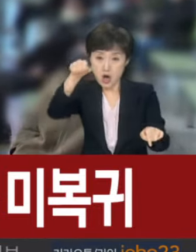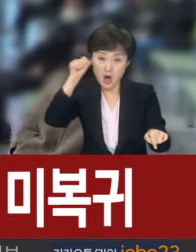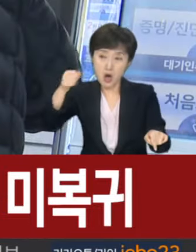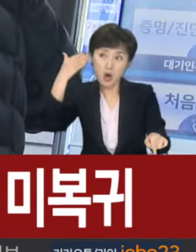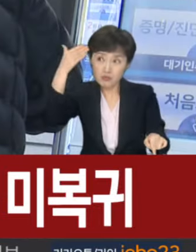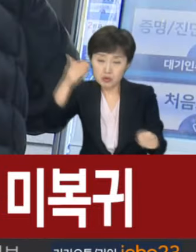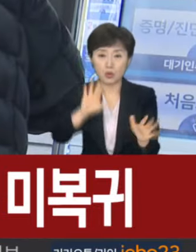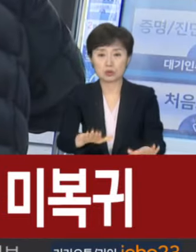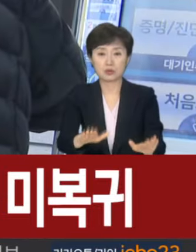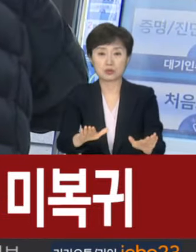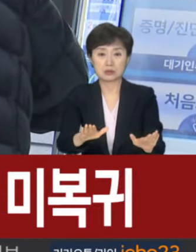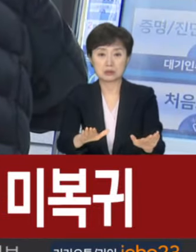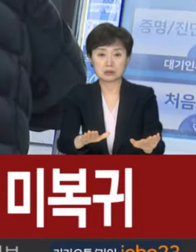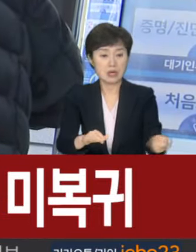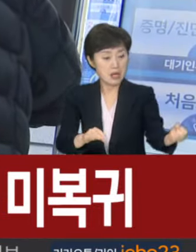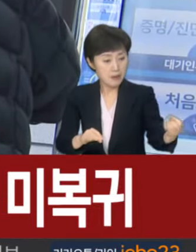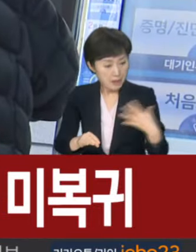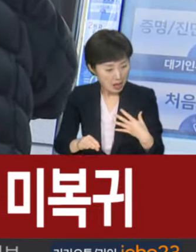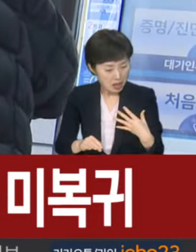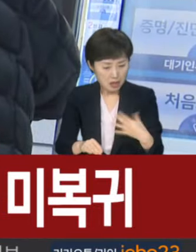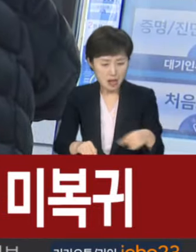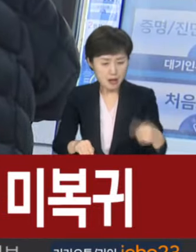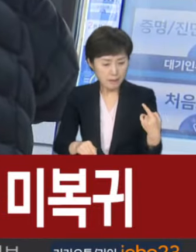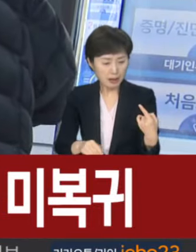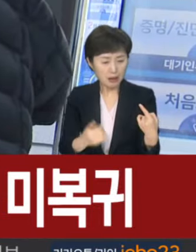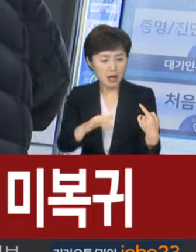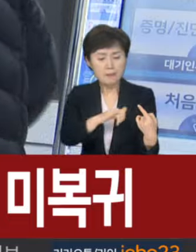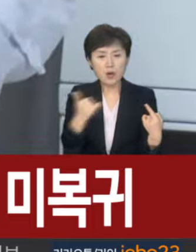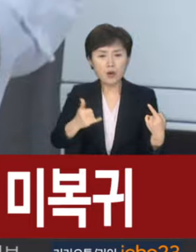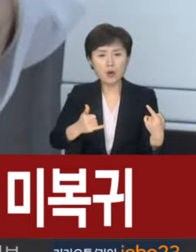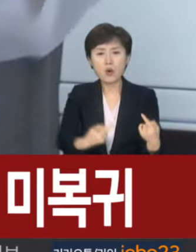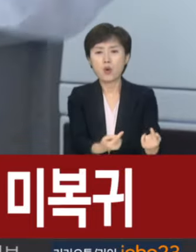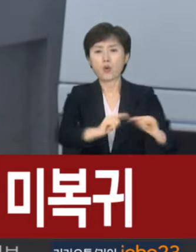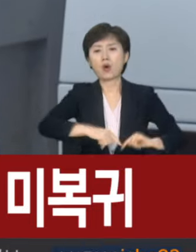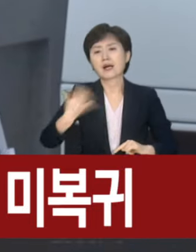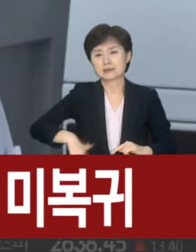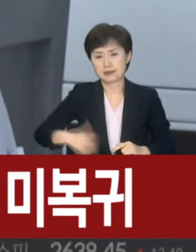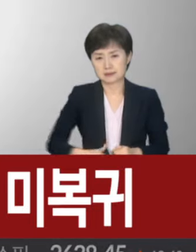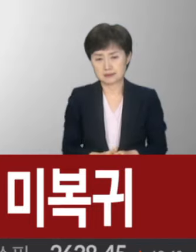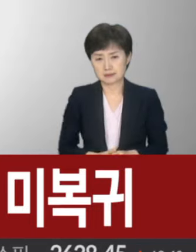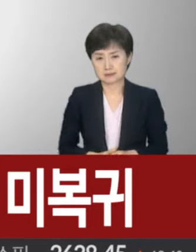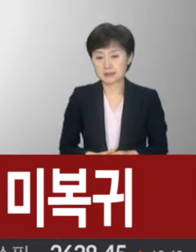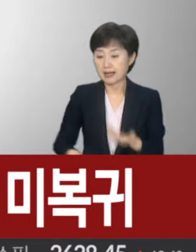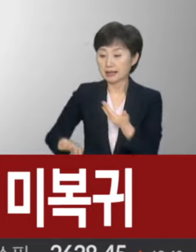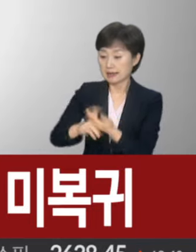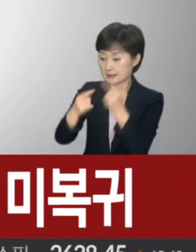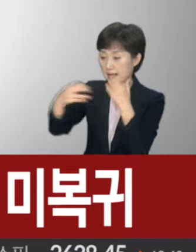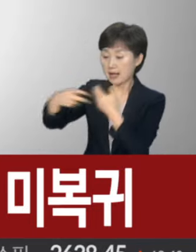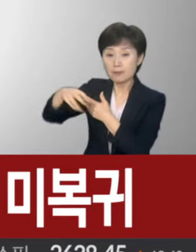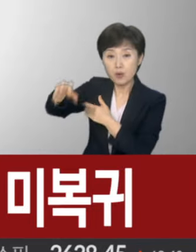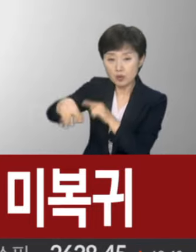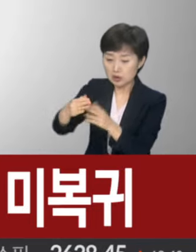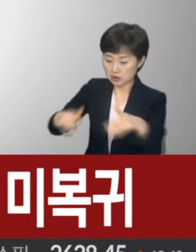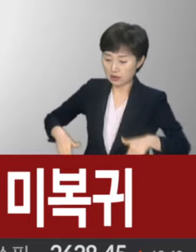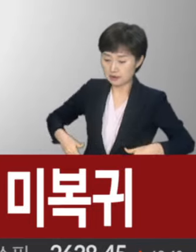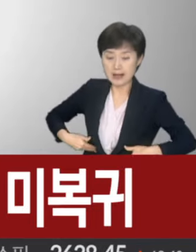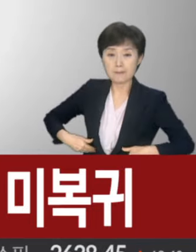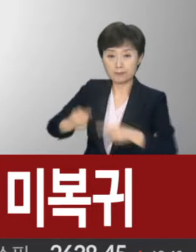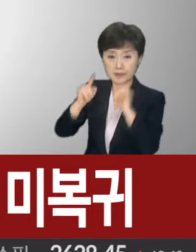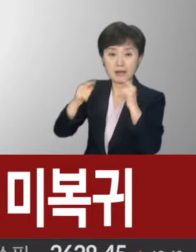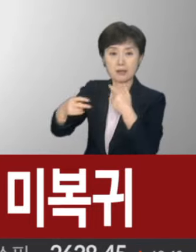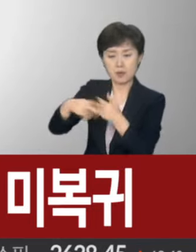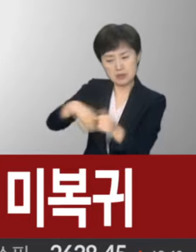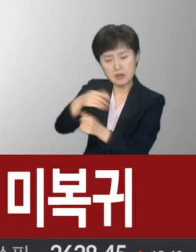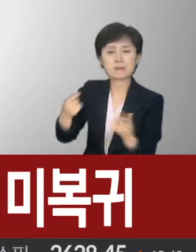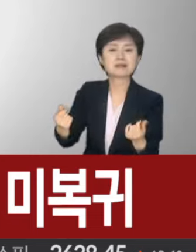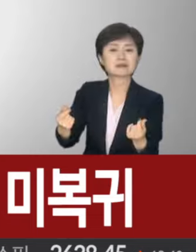9일째인 오늘까지 여전히 100명이 넘는 전공의가 돌아오지 않고 있습니다. 광주에 있는 또 다른 대학병원인 전남대병원도 상황은